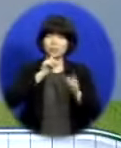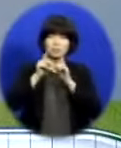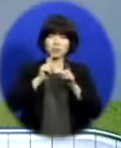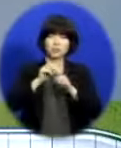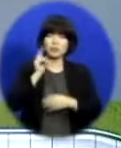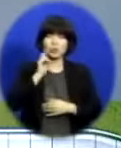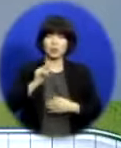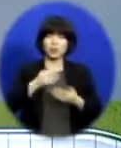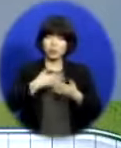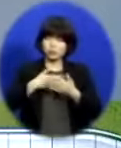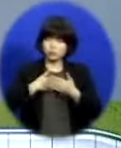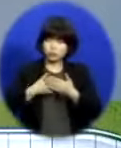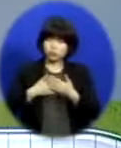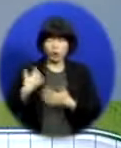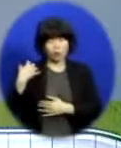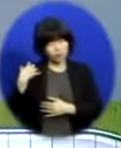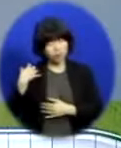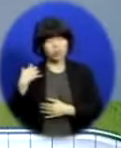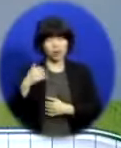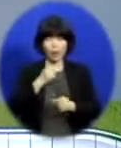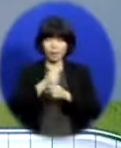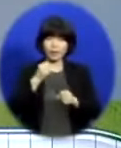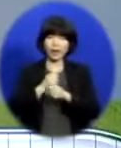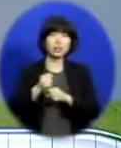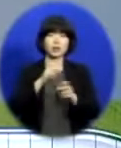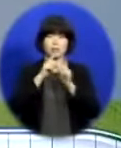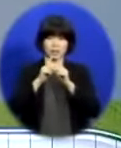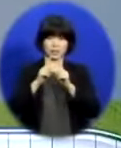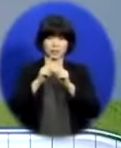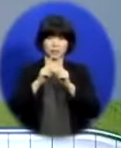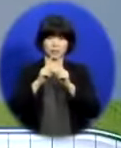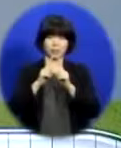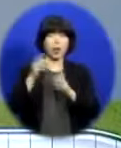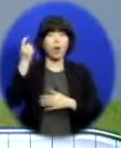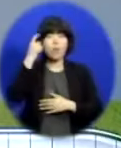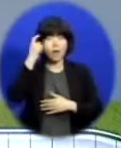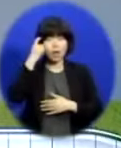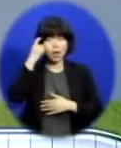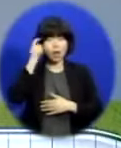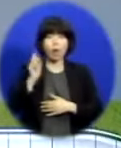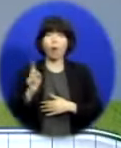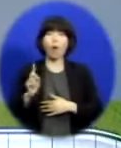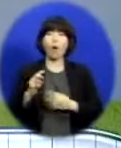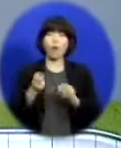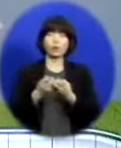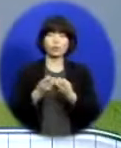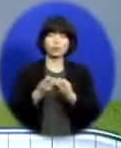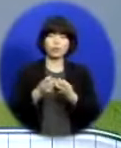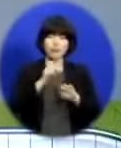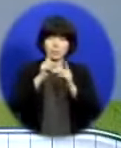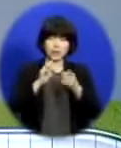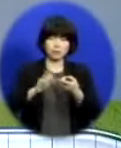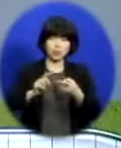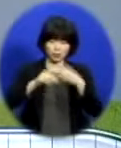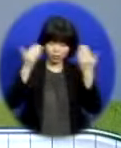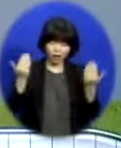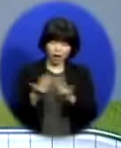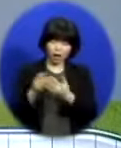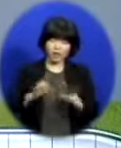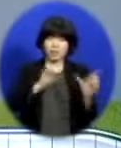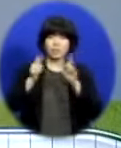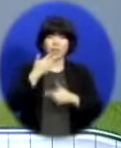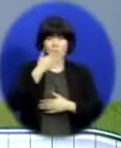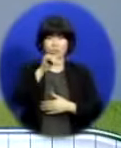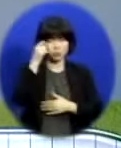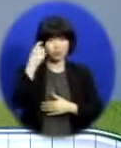너무나 두렵고 부담스럽고 당황스러운 말씀이셨어요 왜 어떻게 말씀대로 다 살 수 있습니까